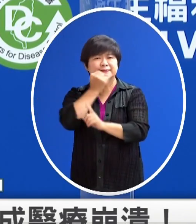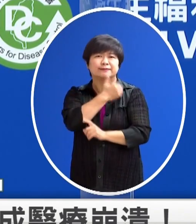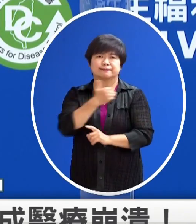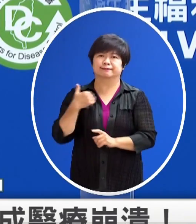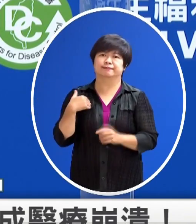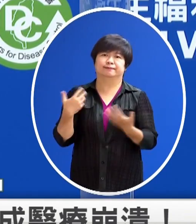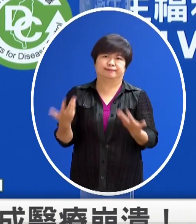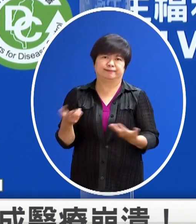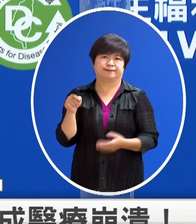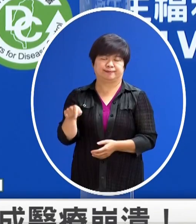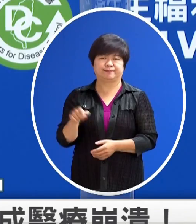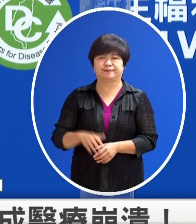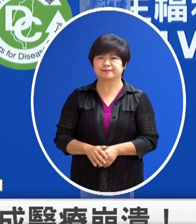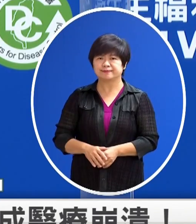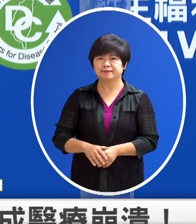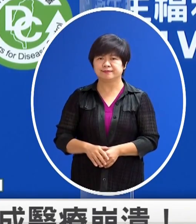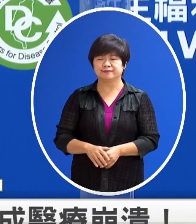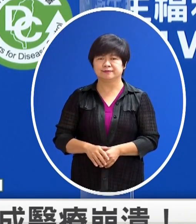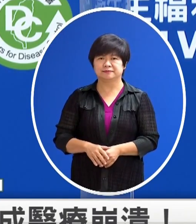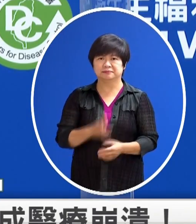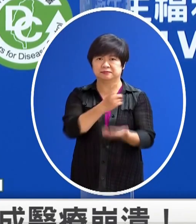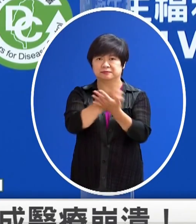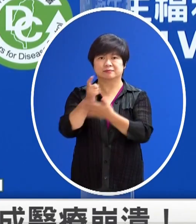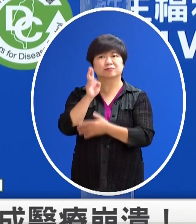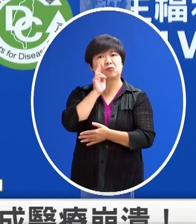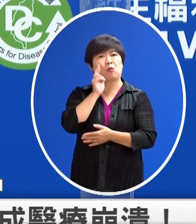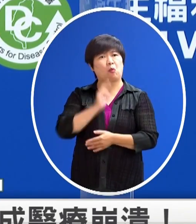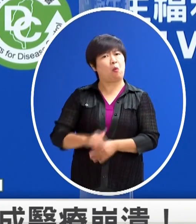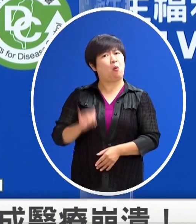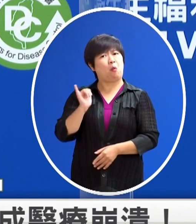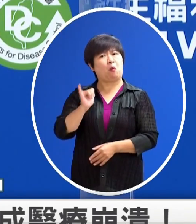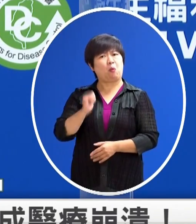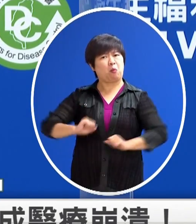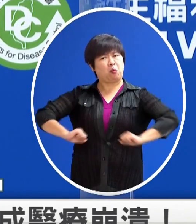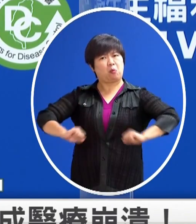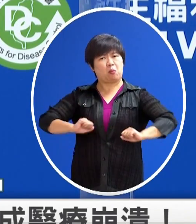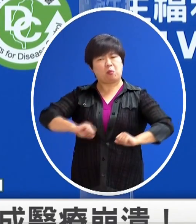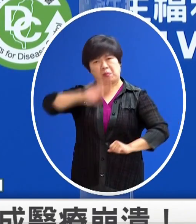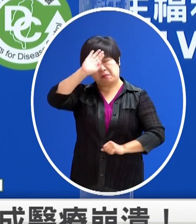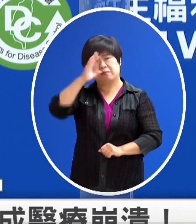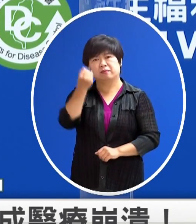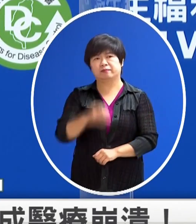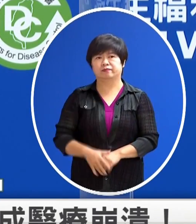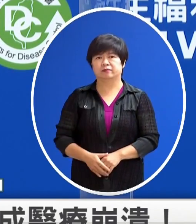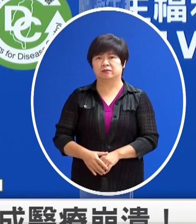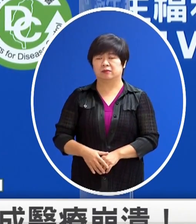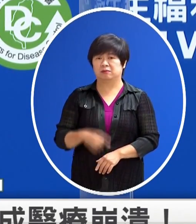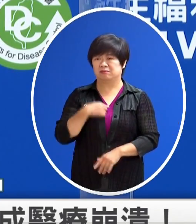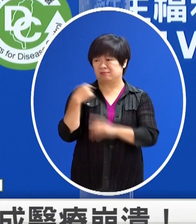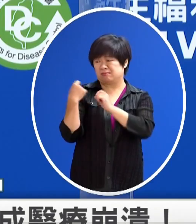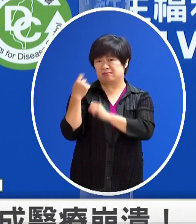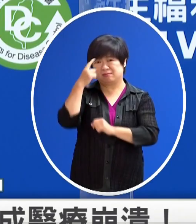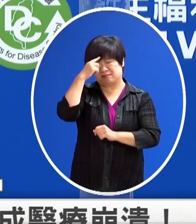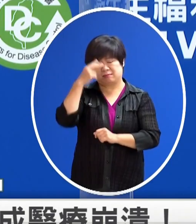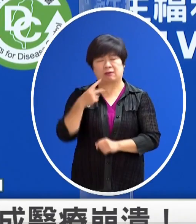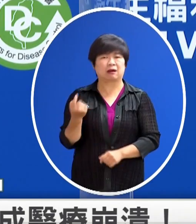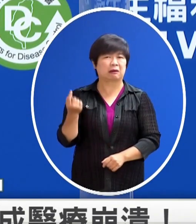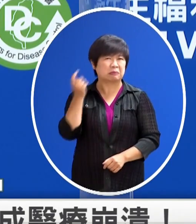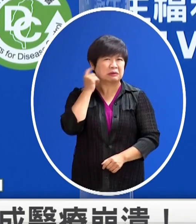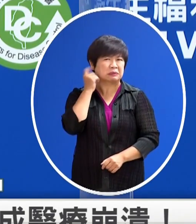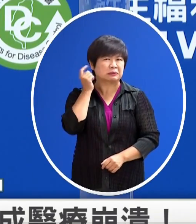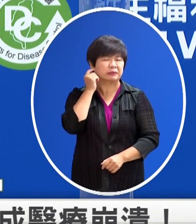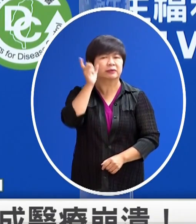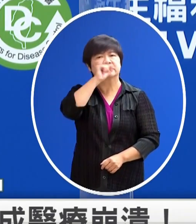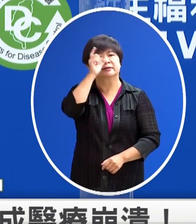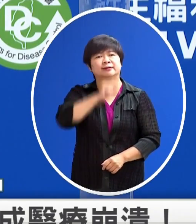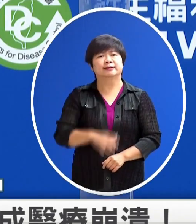而已。可是问题大家都认为是没有病的，所以这两天我也不断的听到这一句话，让我也